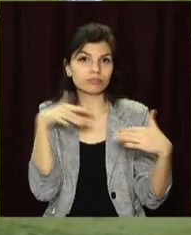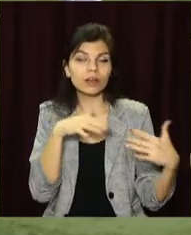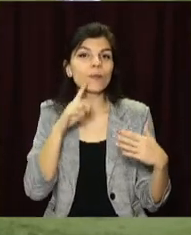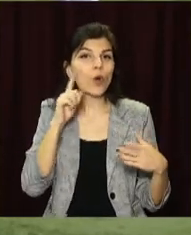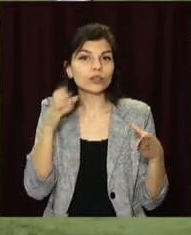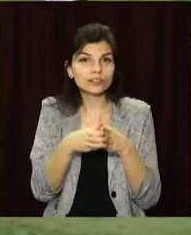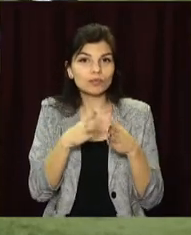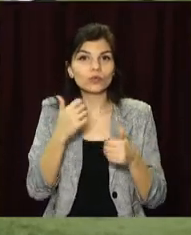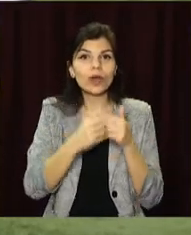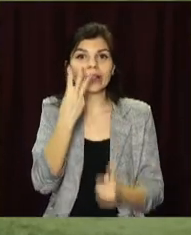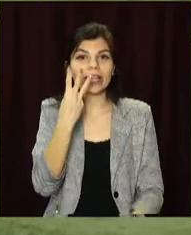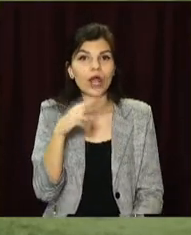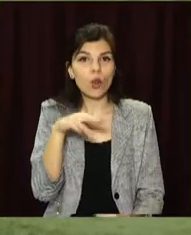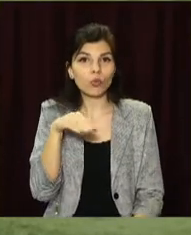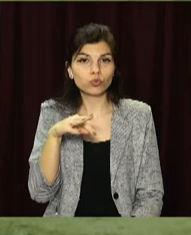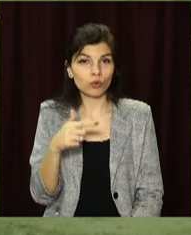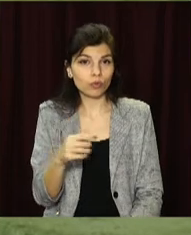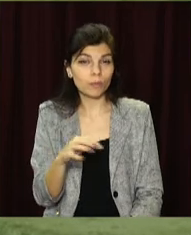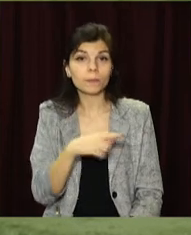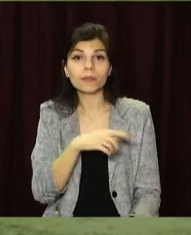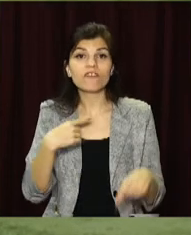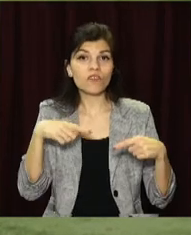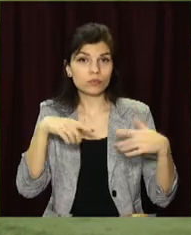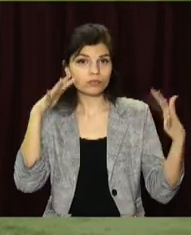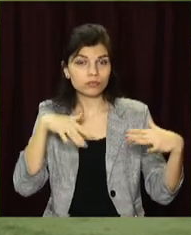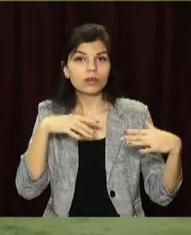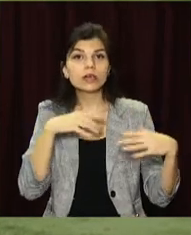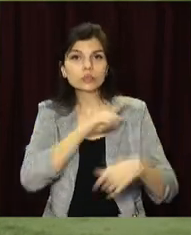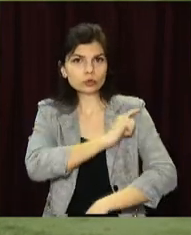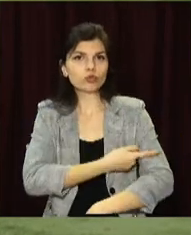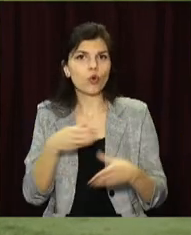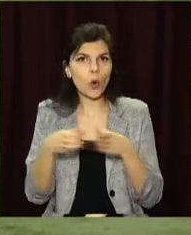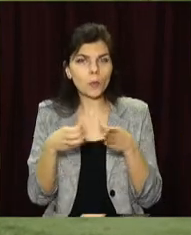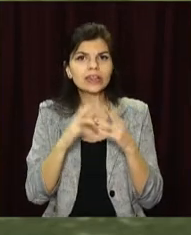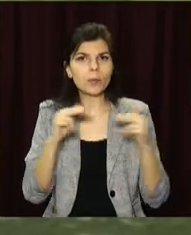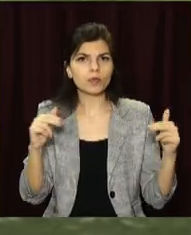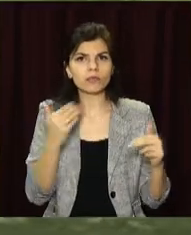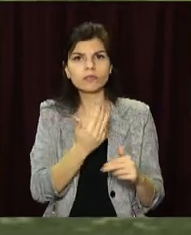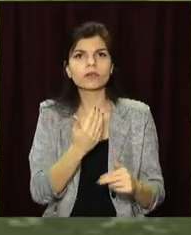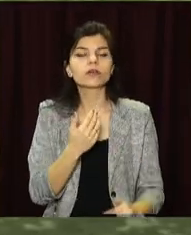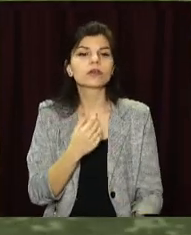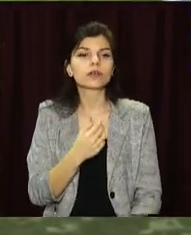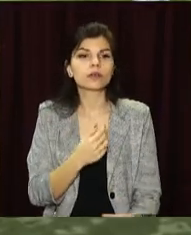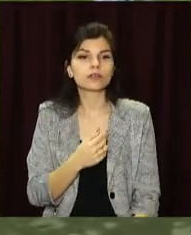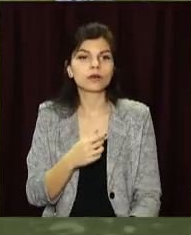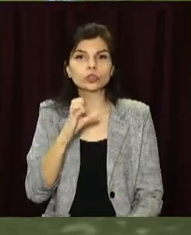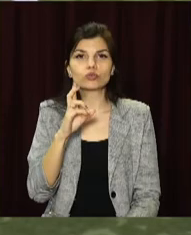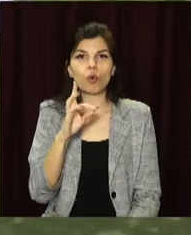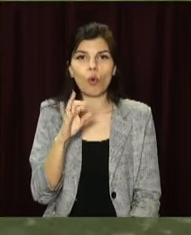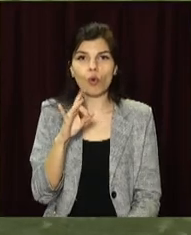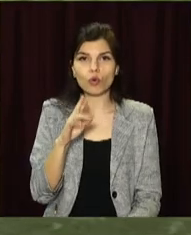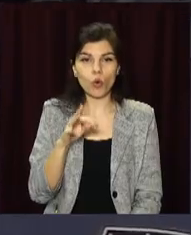молодіжний склад Дніпра проведе 3 лютого. Футболісти зіграють із найсильнішим аматорським клубом Дніпропетровщини Томаківським